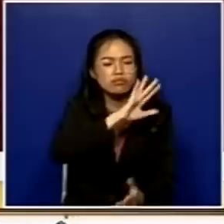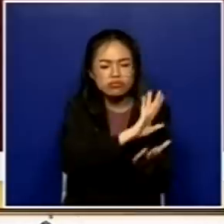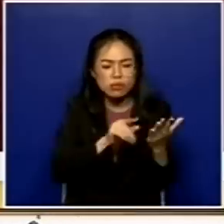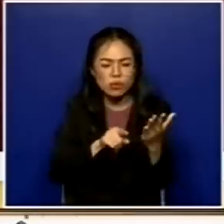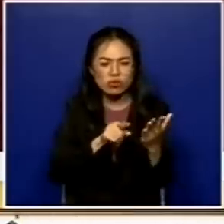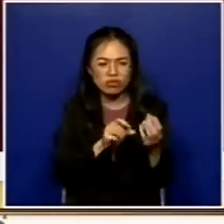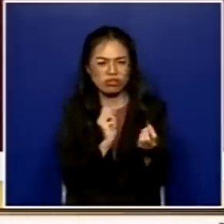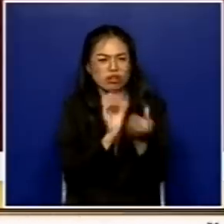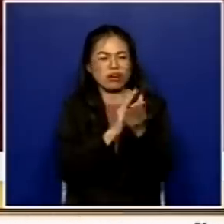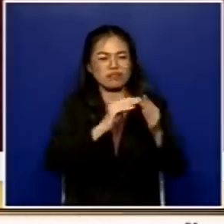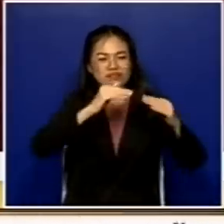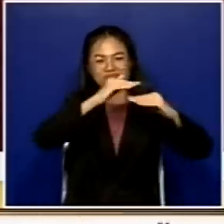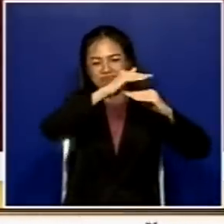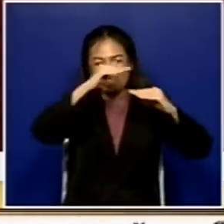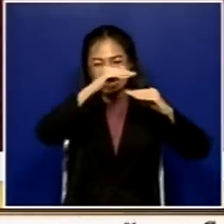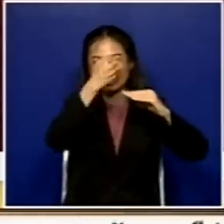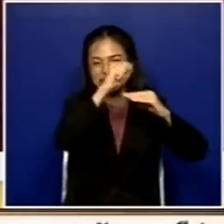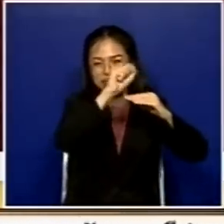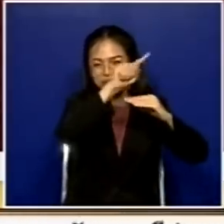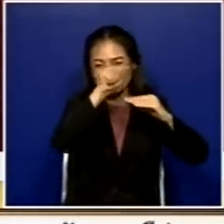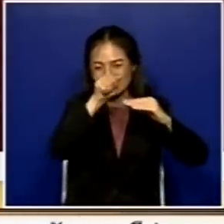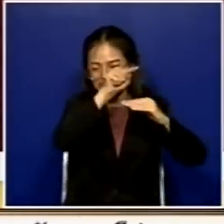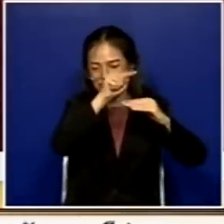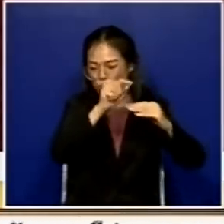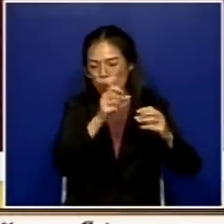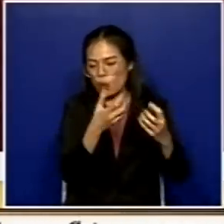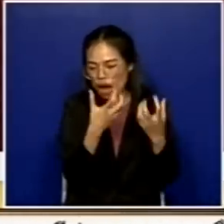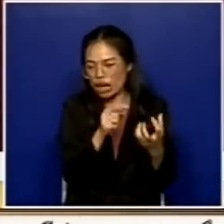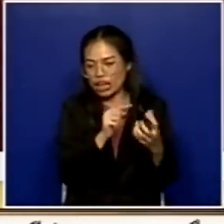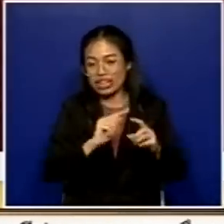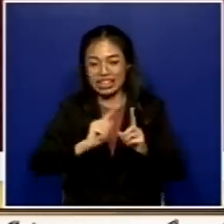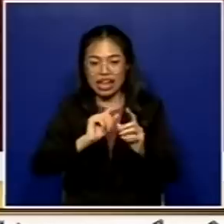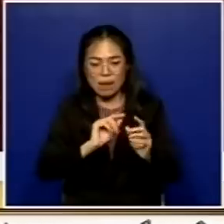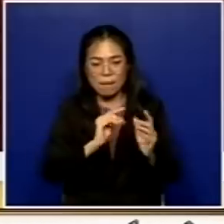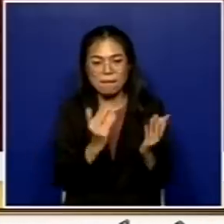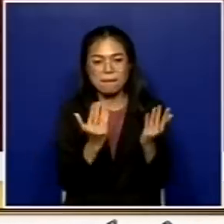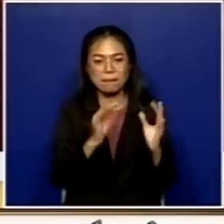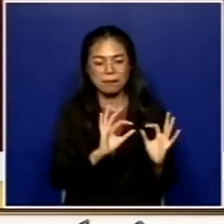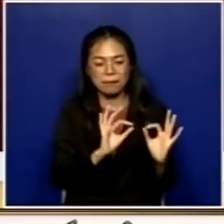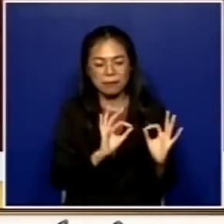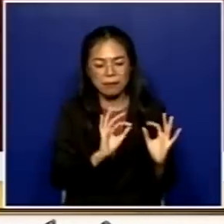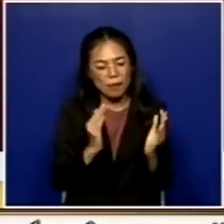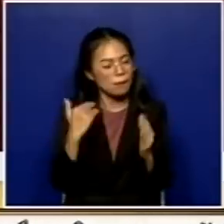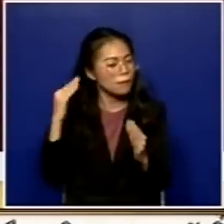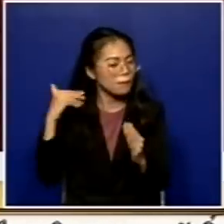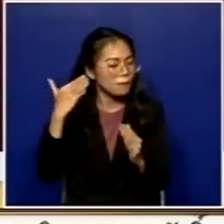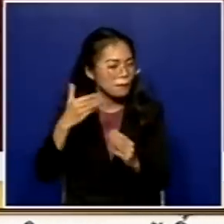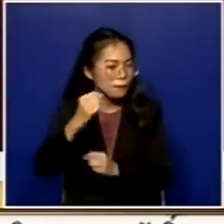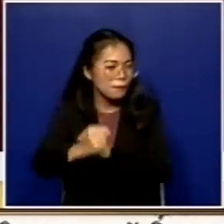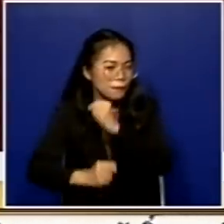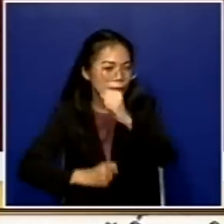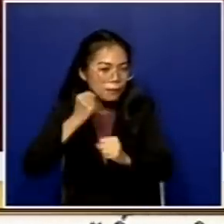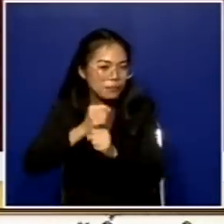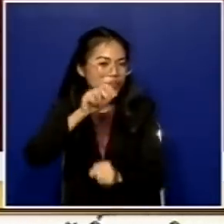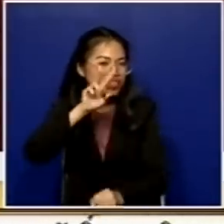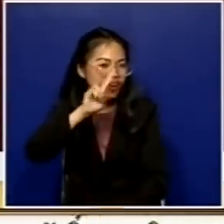่พอปี 25-60 ครบตอนนั้อยู่ในระว่างผลเอก